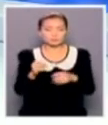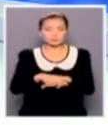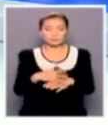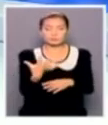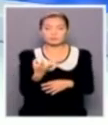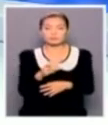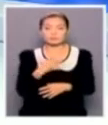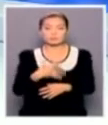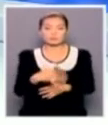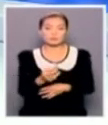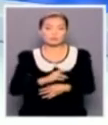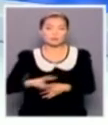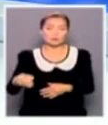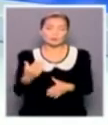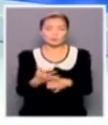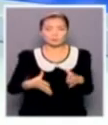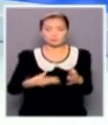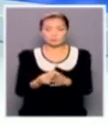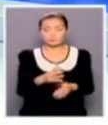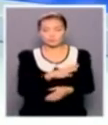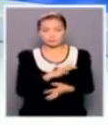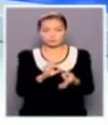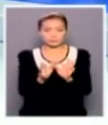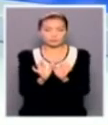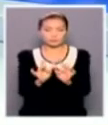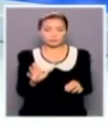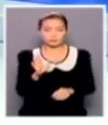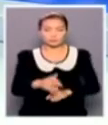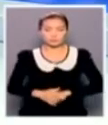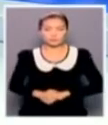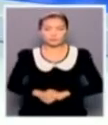қорынан 555 миллион теңге қарастырылған. Зейнер Ғалиді тыңдайық.